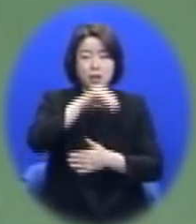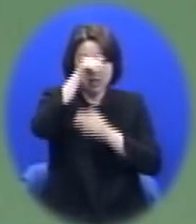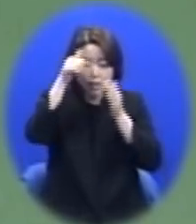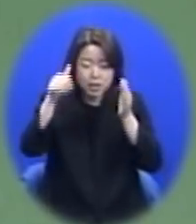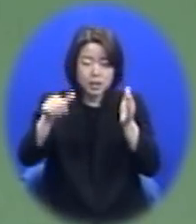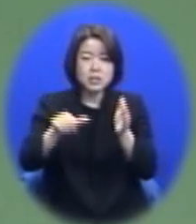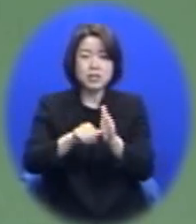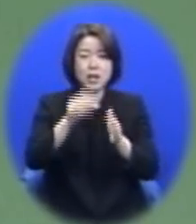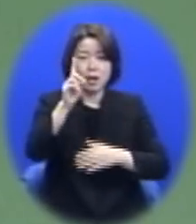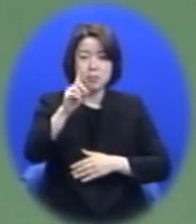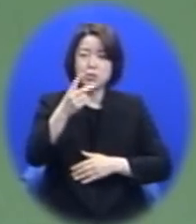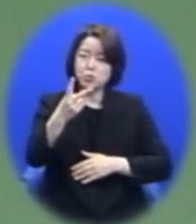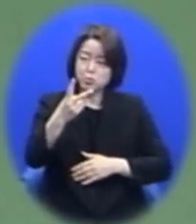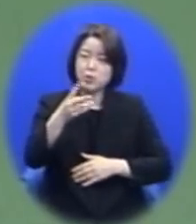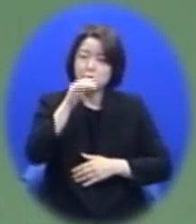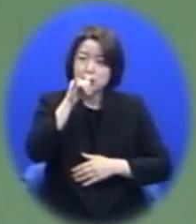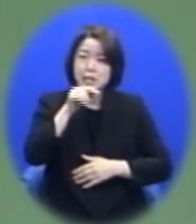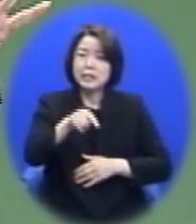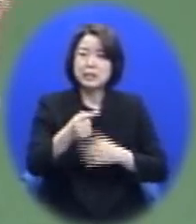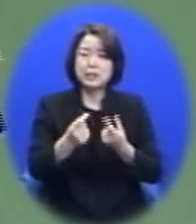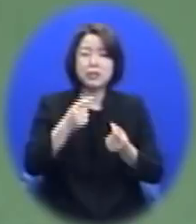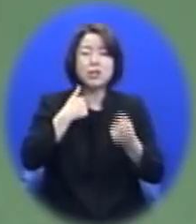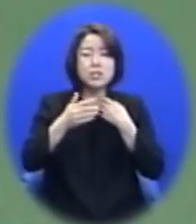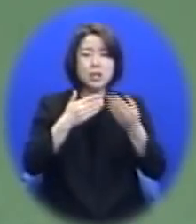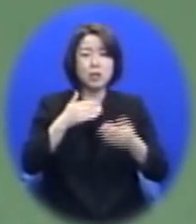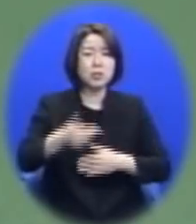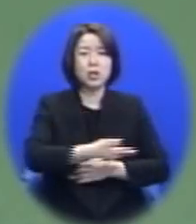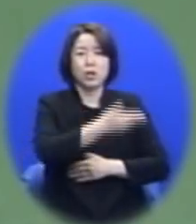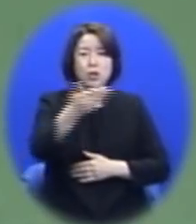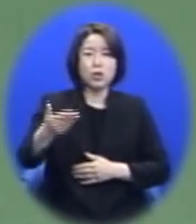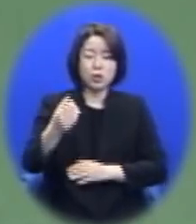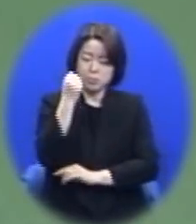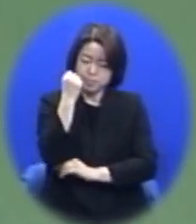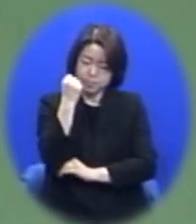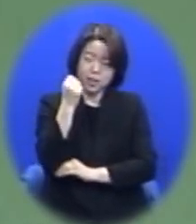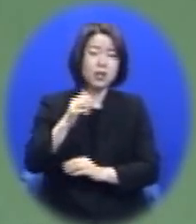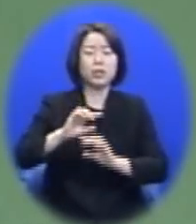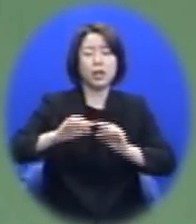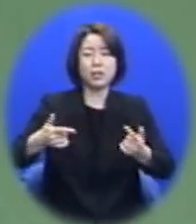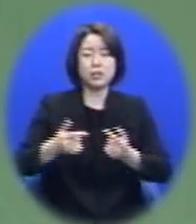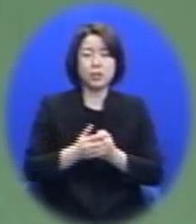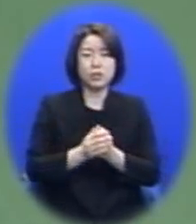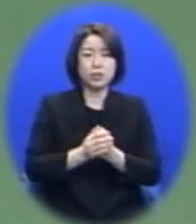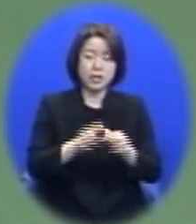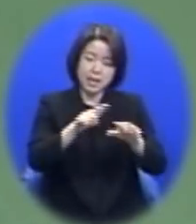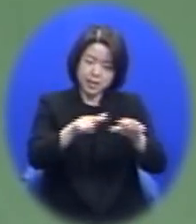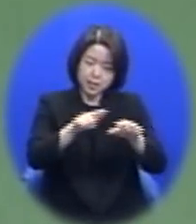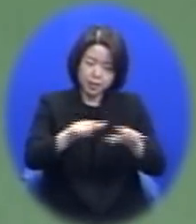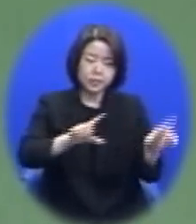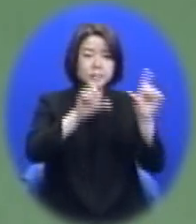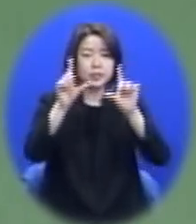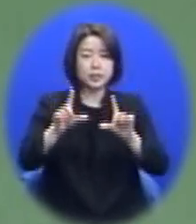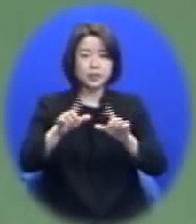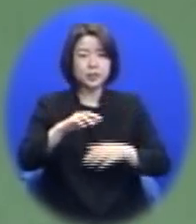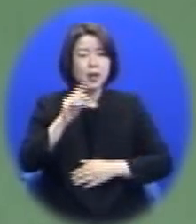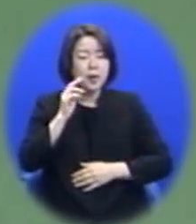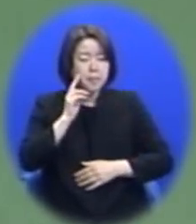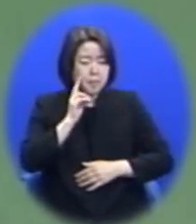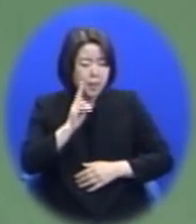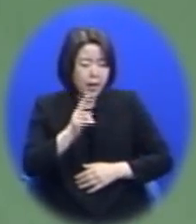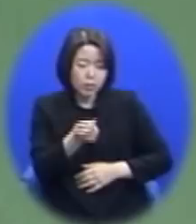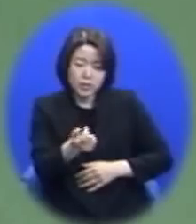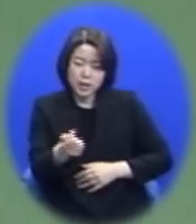한 번, 두 번 있는 그런 체험이 여러분을 지탱해 주는 게 아닙니다. 일상생활 속에 아주 평범한